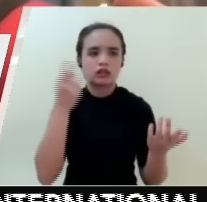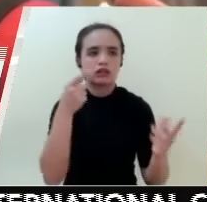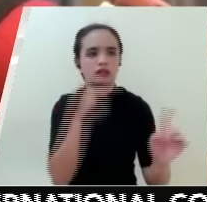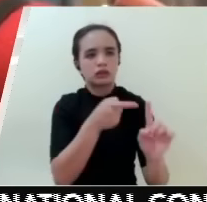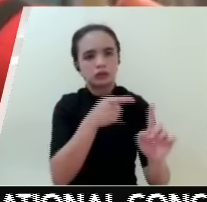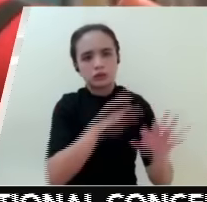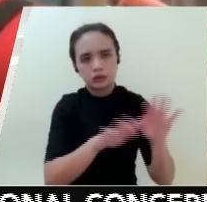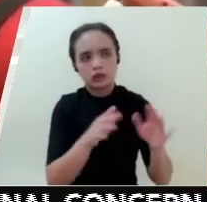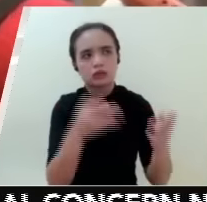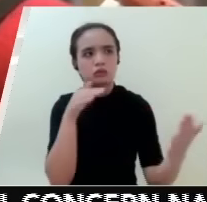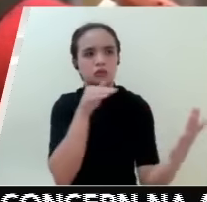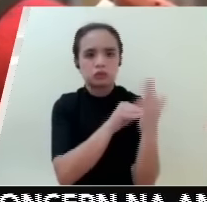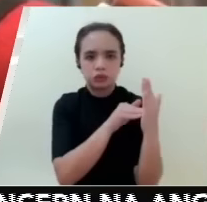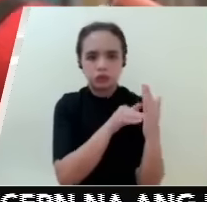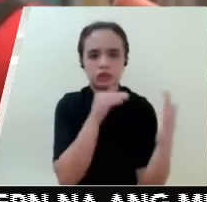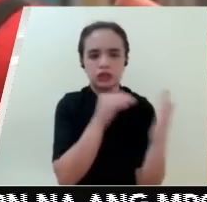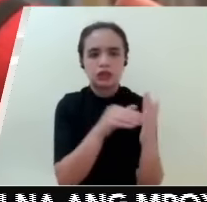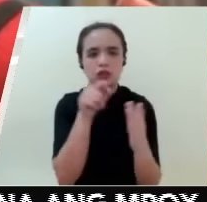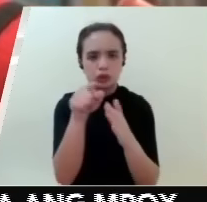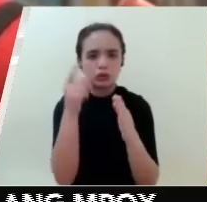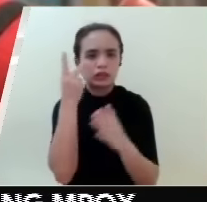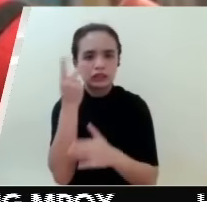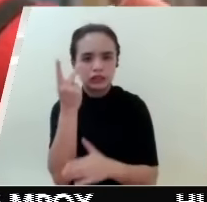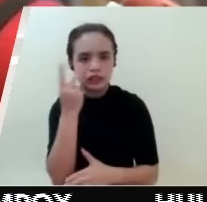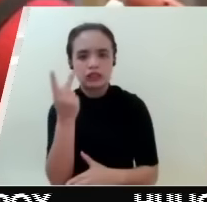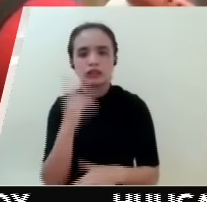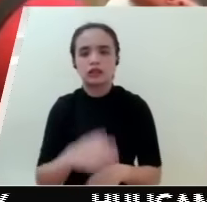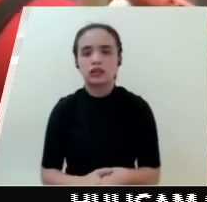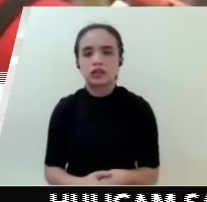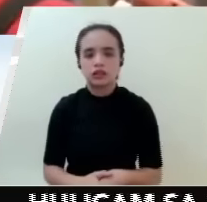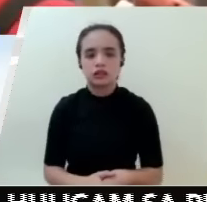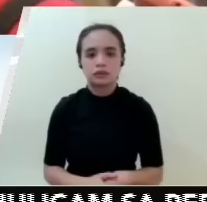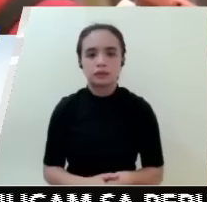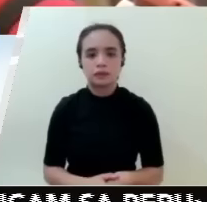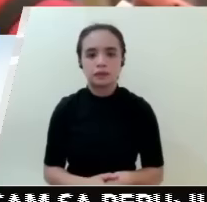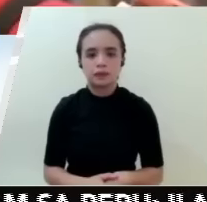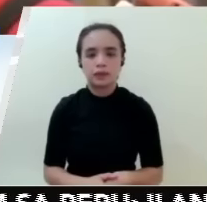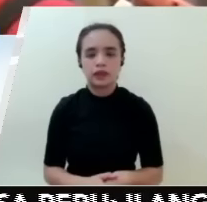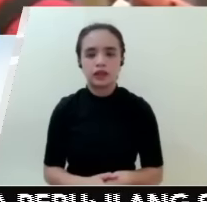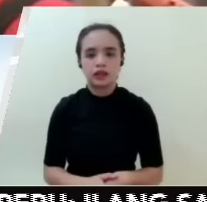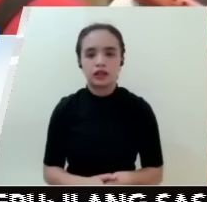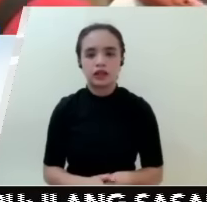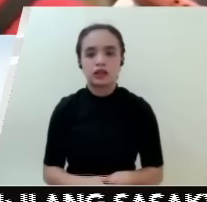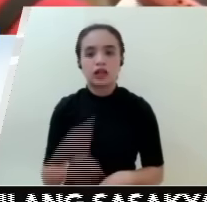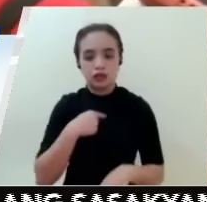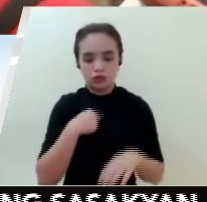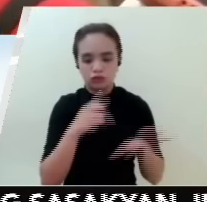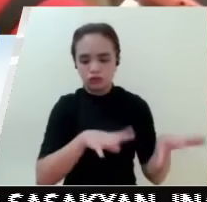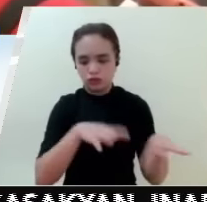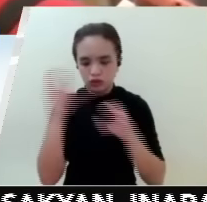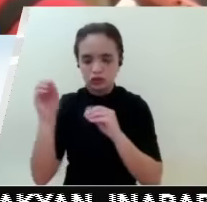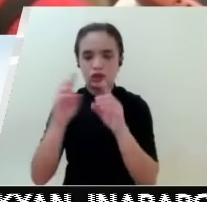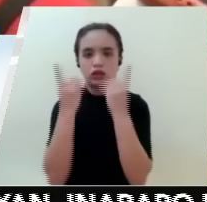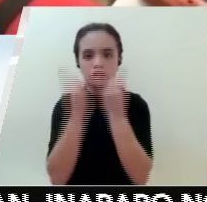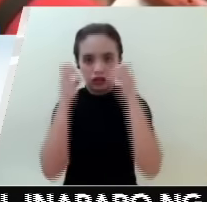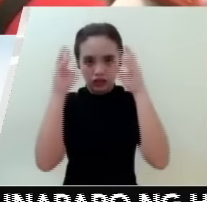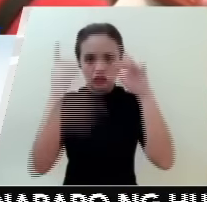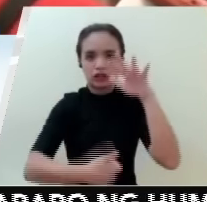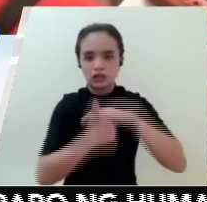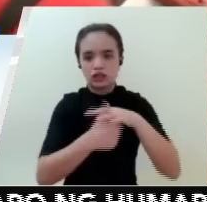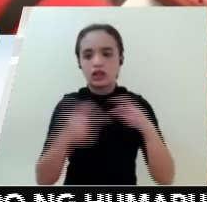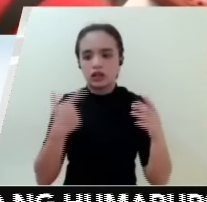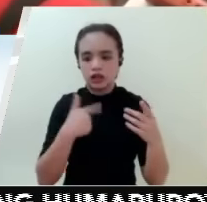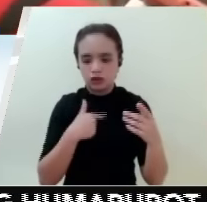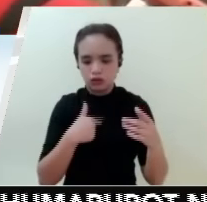attacks. Nakikita niyo naman, lumabas siya nung umalis ako sa DepEd, lumabas siya nung nagsasalita na ako kung anong